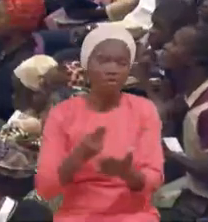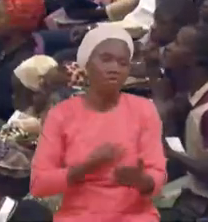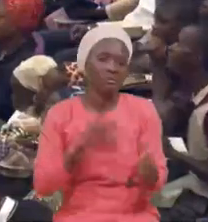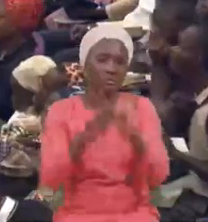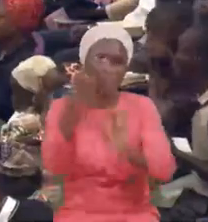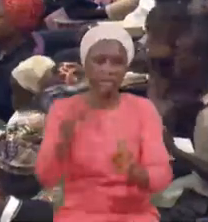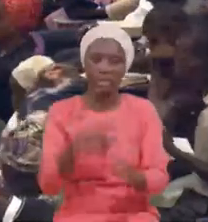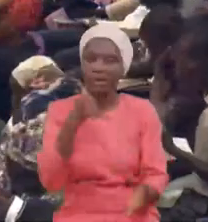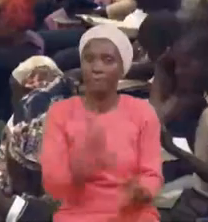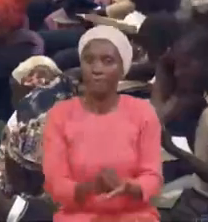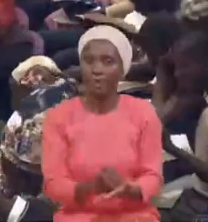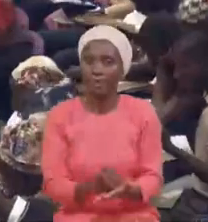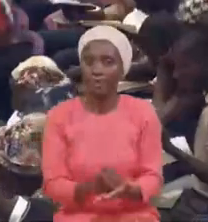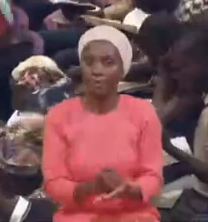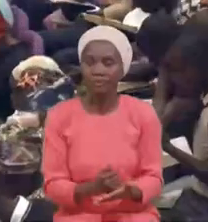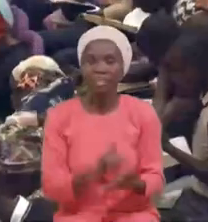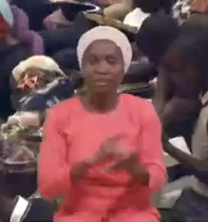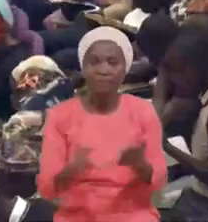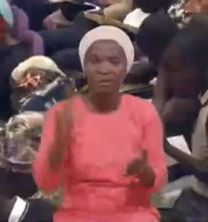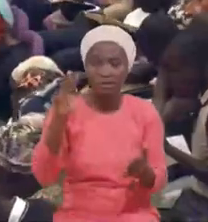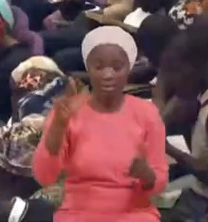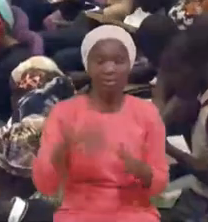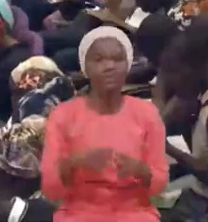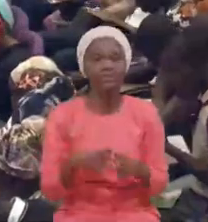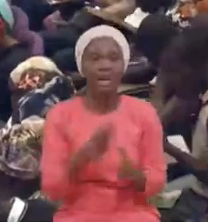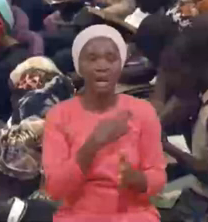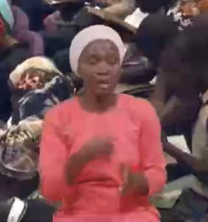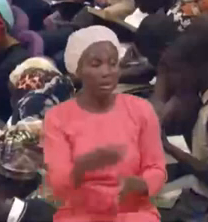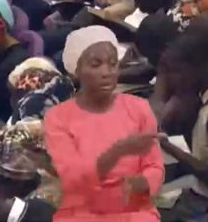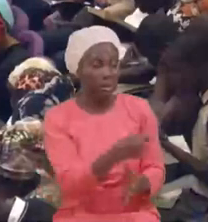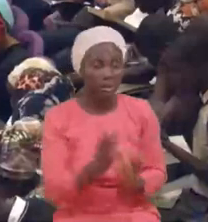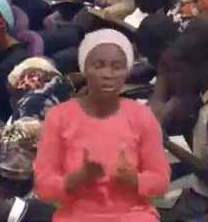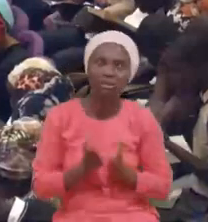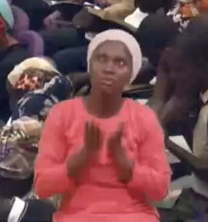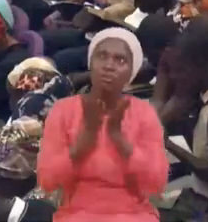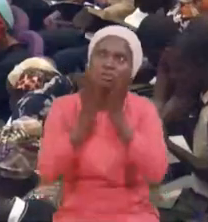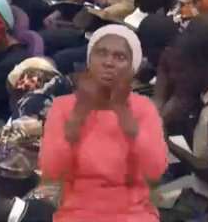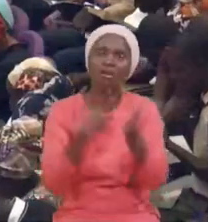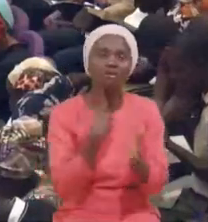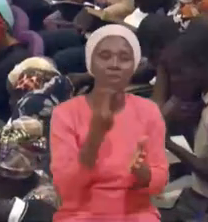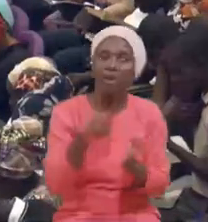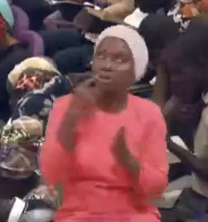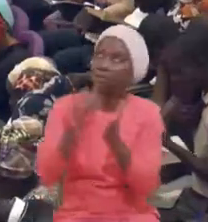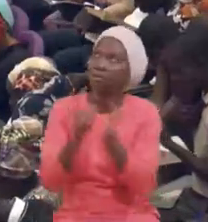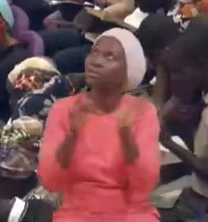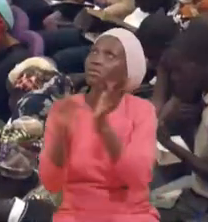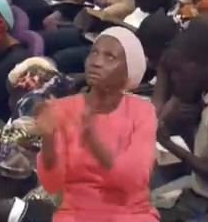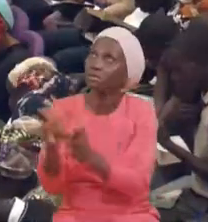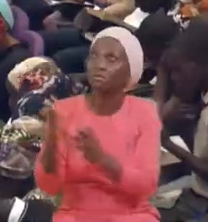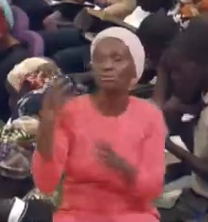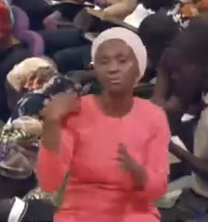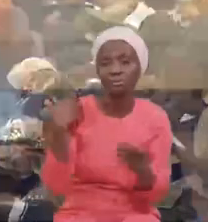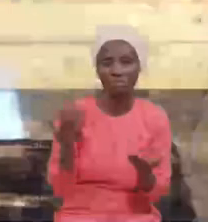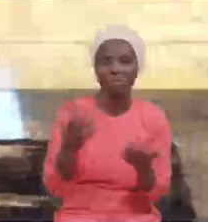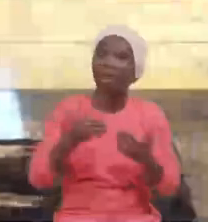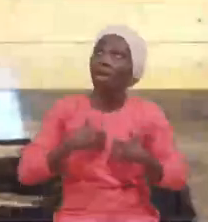nous. Et c'est dit au verset 13. Et il élevait la voix et dit, Jésus,